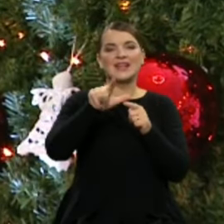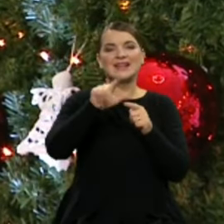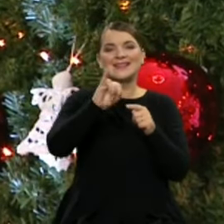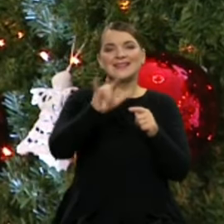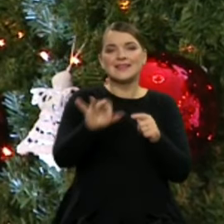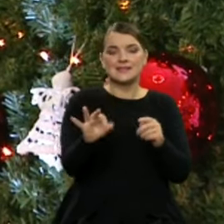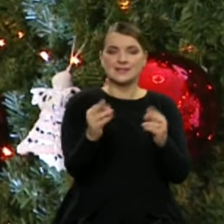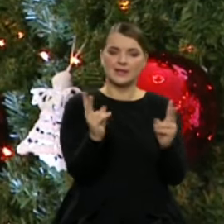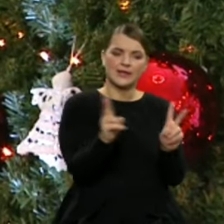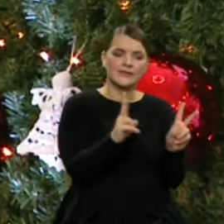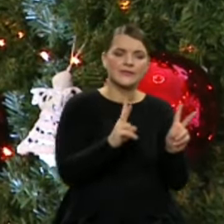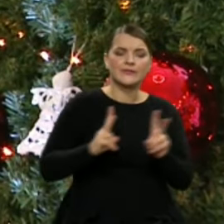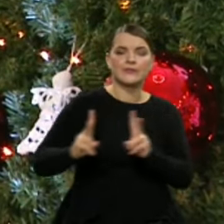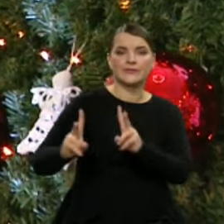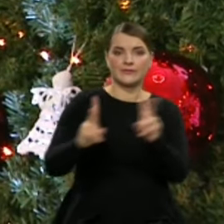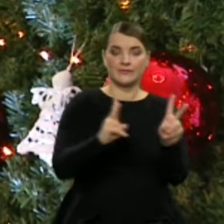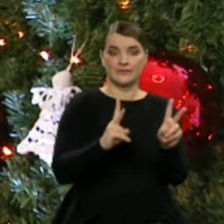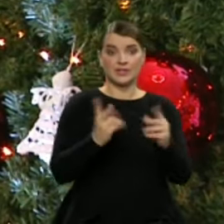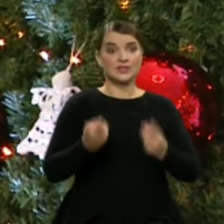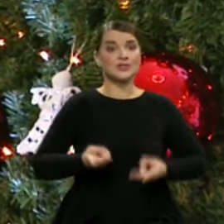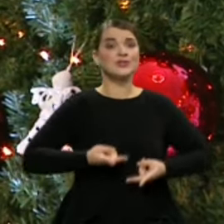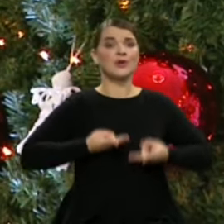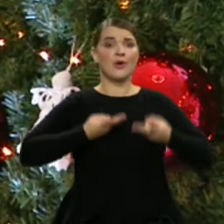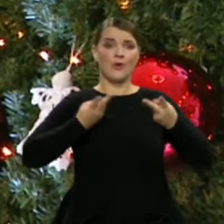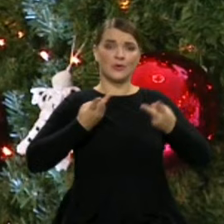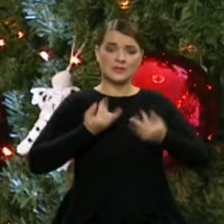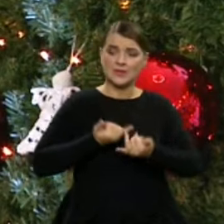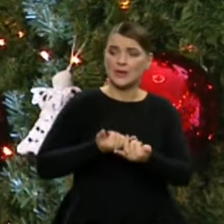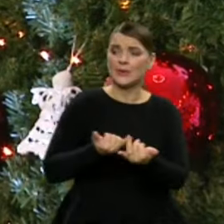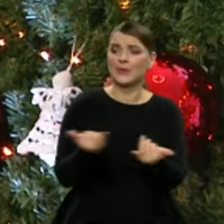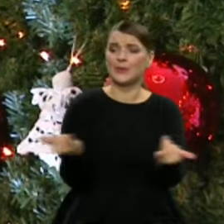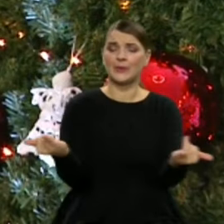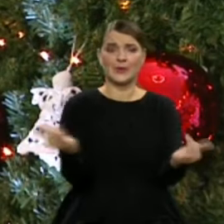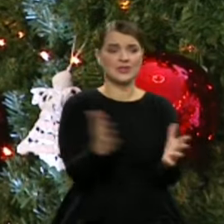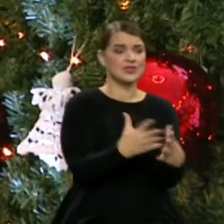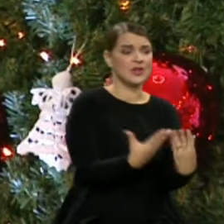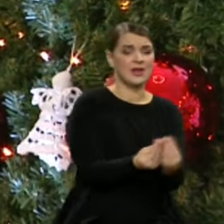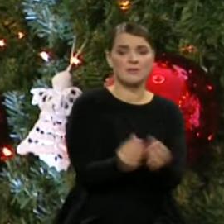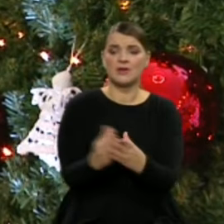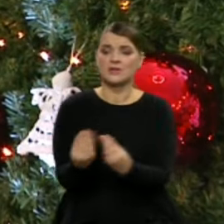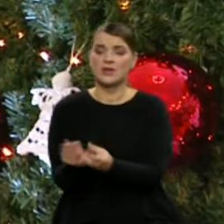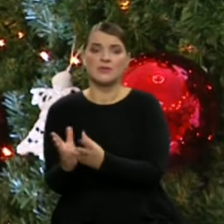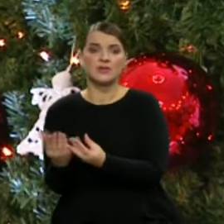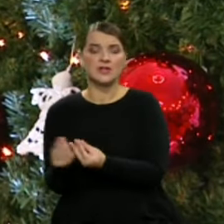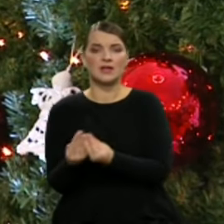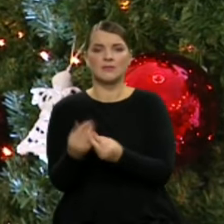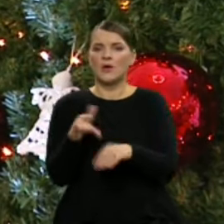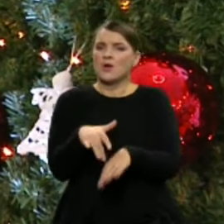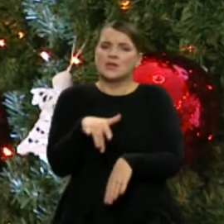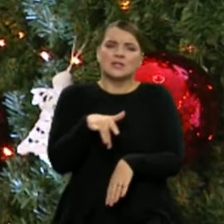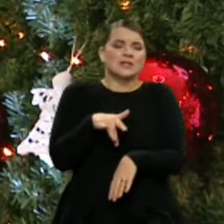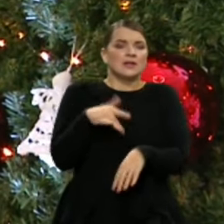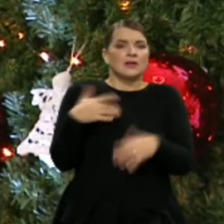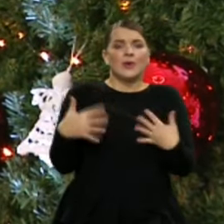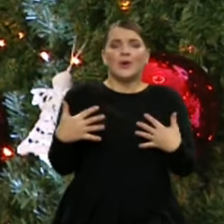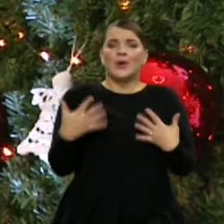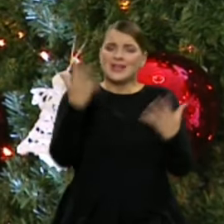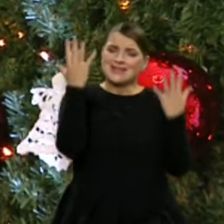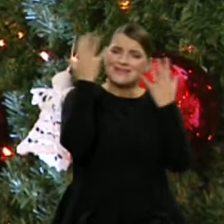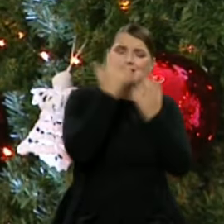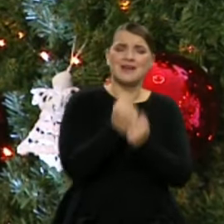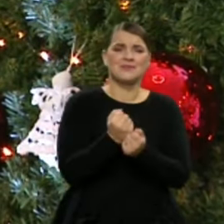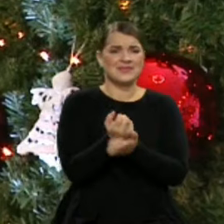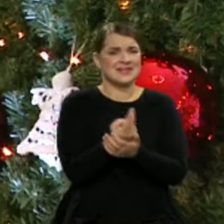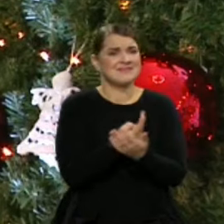derliumi. Dovanokime šeimoms džiaugsmą, nes nieko nėra jautresnio, bet kokią tamsą neviltį rūpesčius